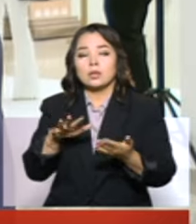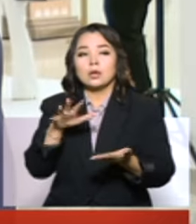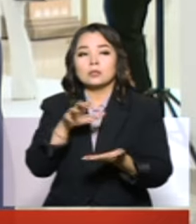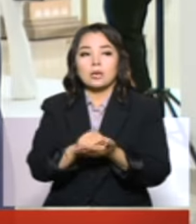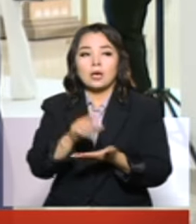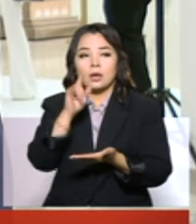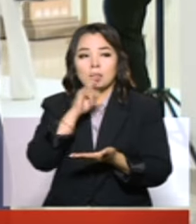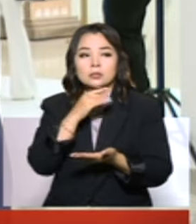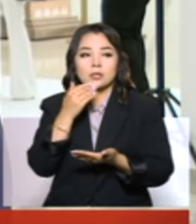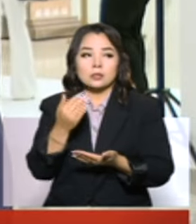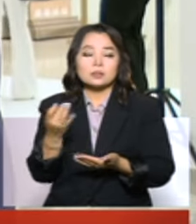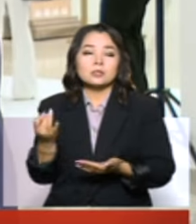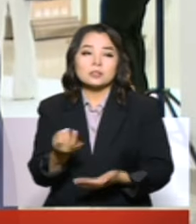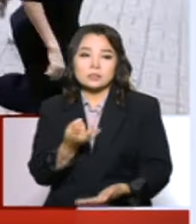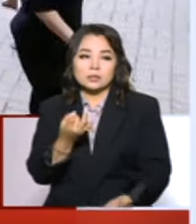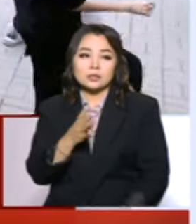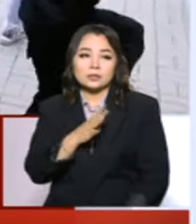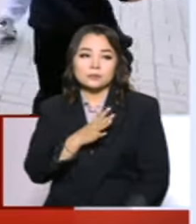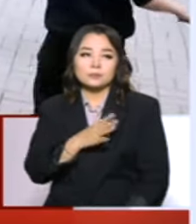қызықтырды.